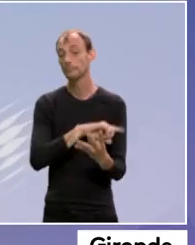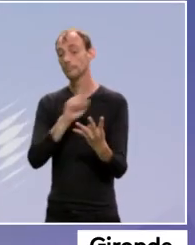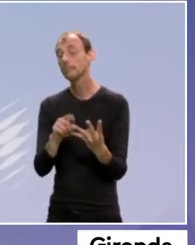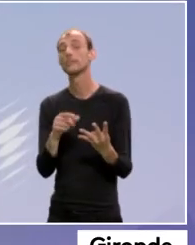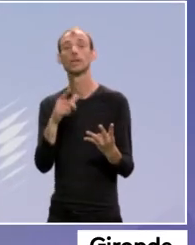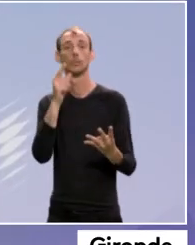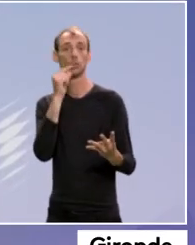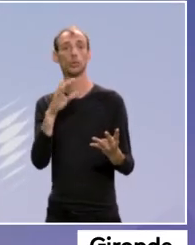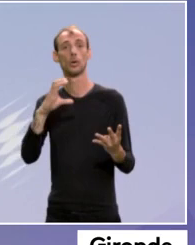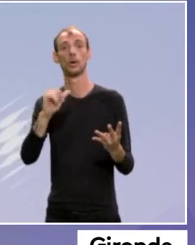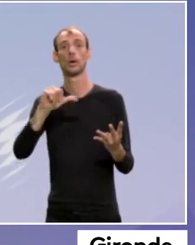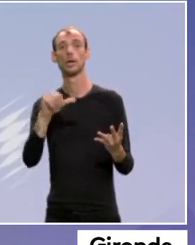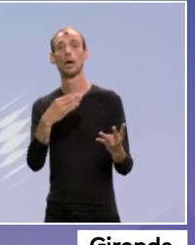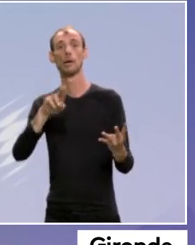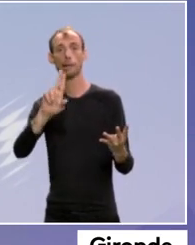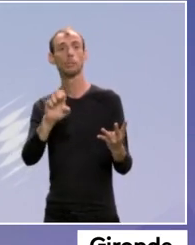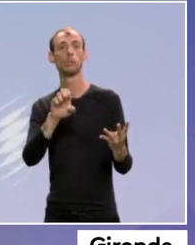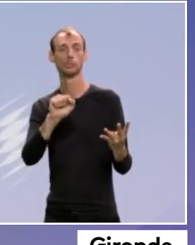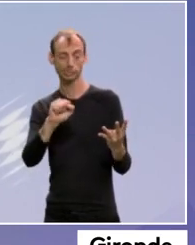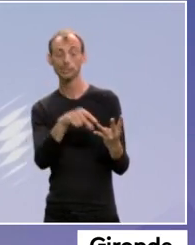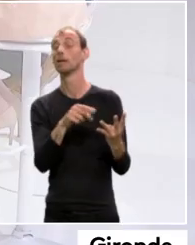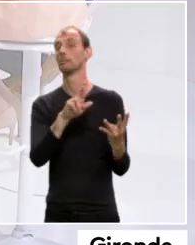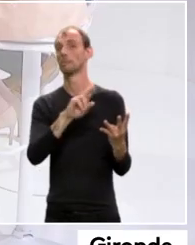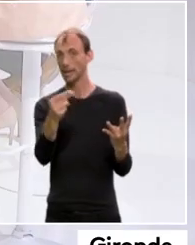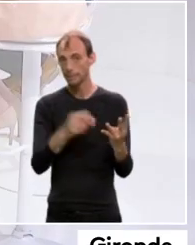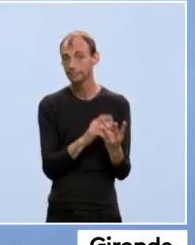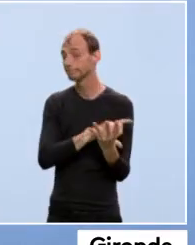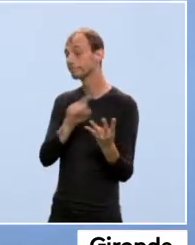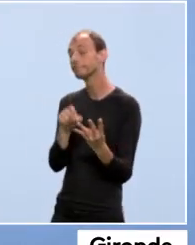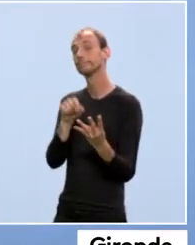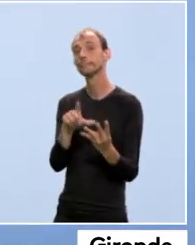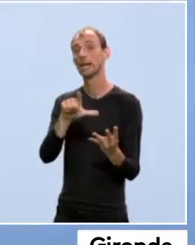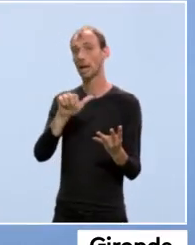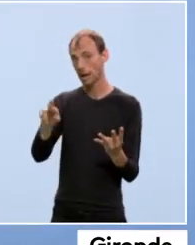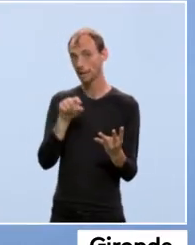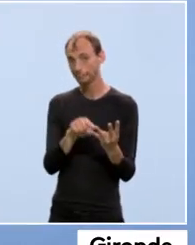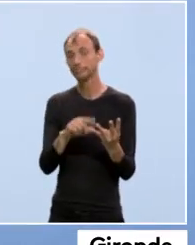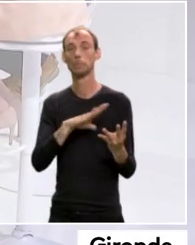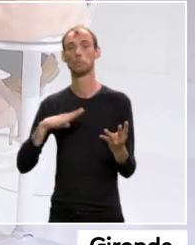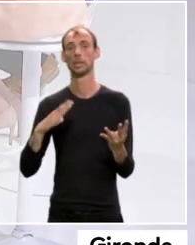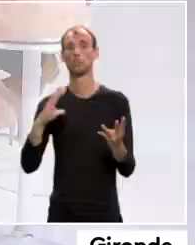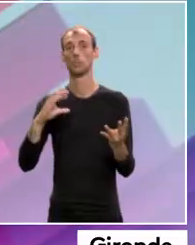candidat du Rassemblement national bonsoir face à vous Emmanuel kuni pour les républicains